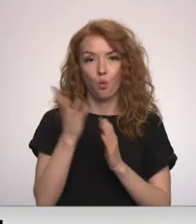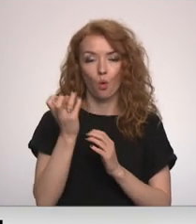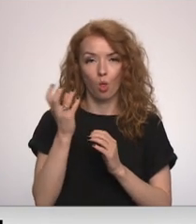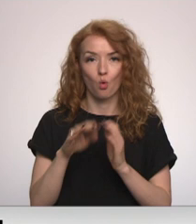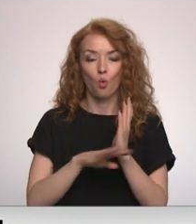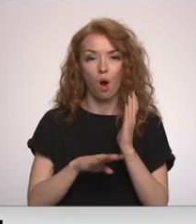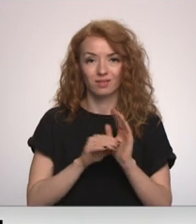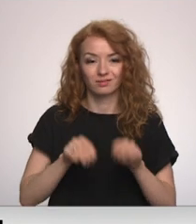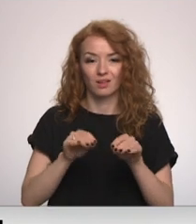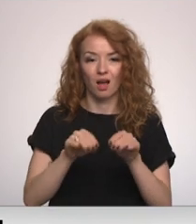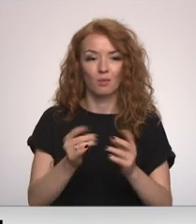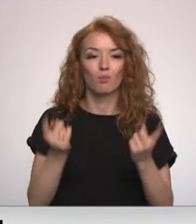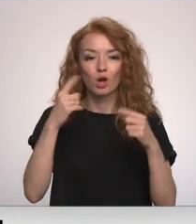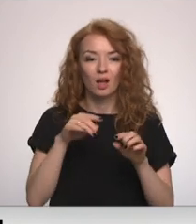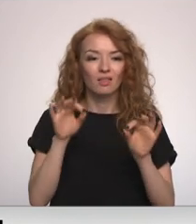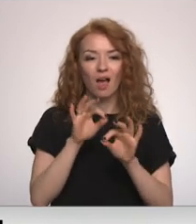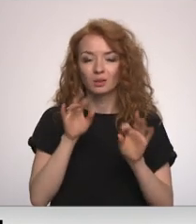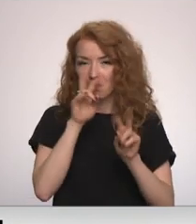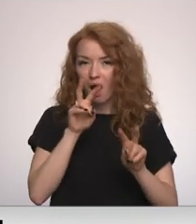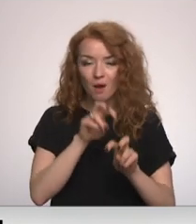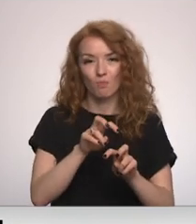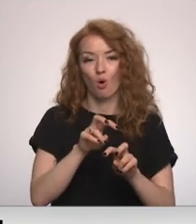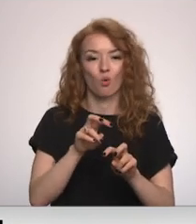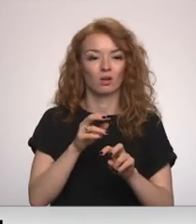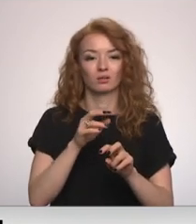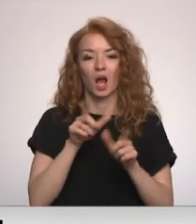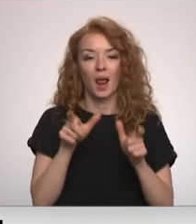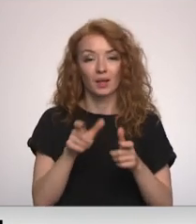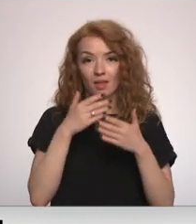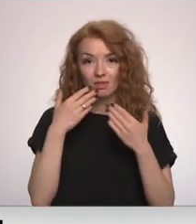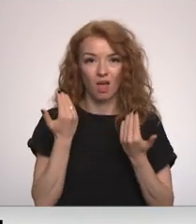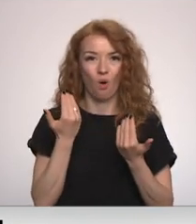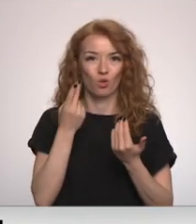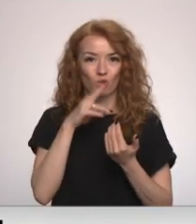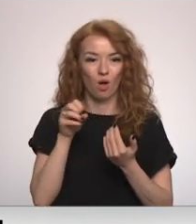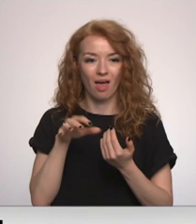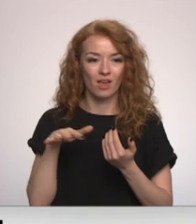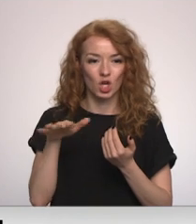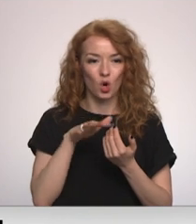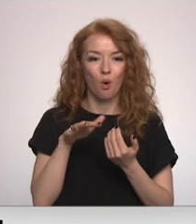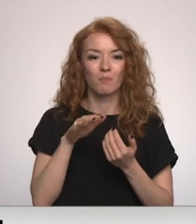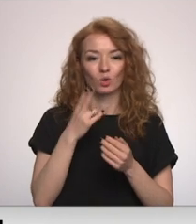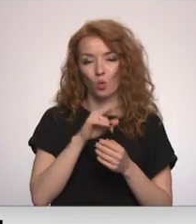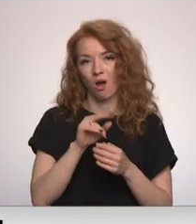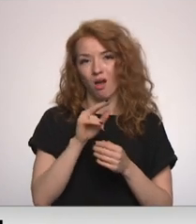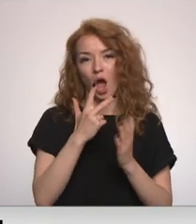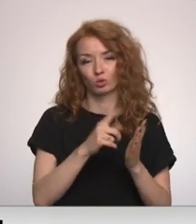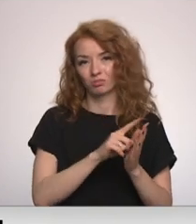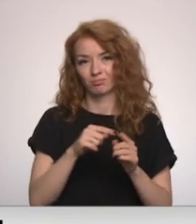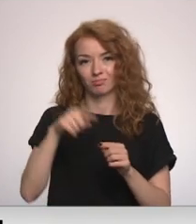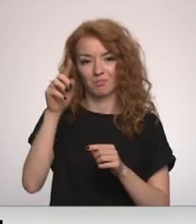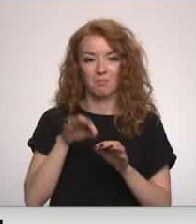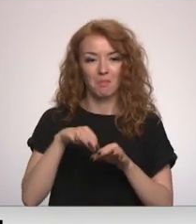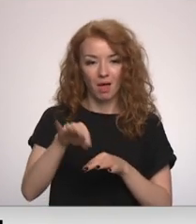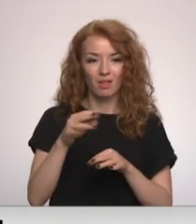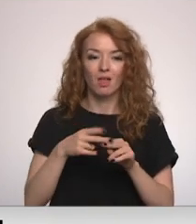koku. Šobrīd nekādas karantīnas, nekāda pārbaudes no Eiropas nenāk. Līdz kaut kādiem mašaņiem metiem, tad var domāt par kaut kādu ierobežošanu